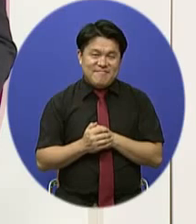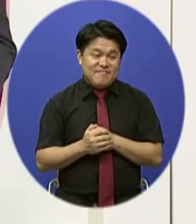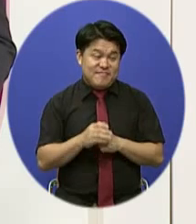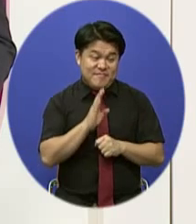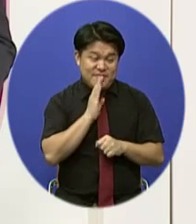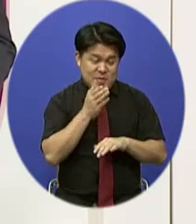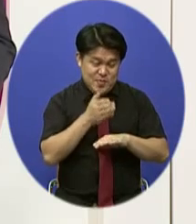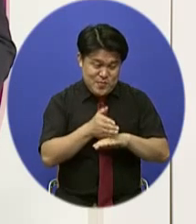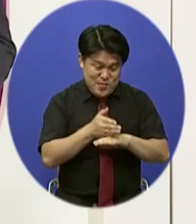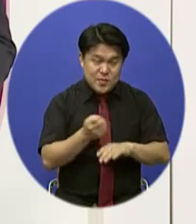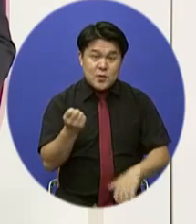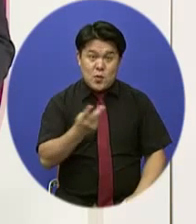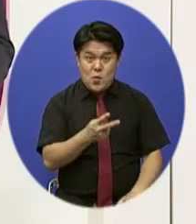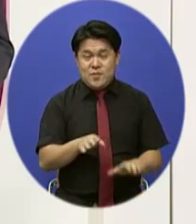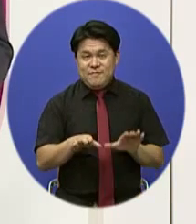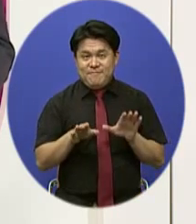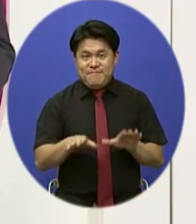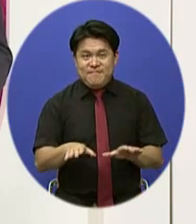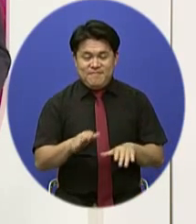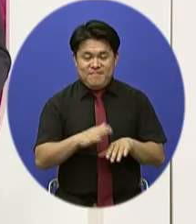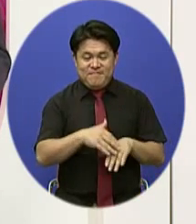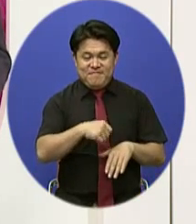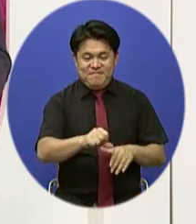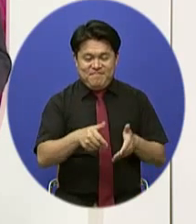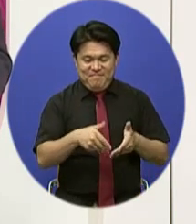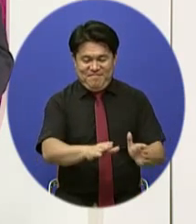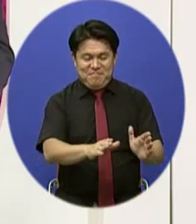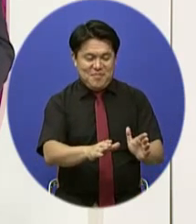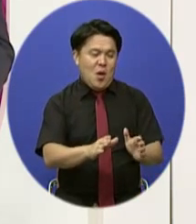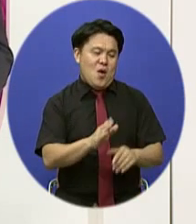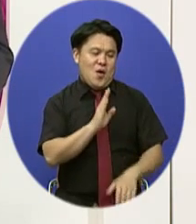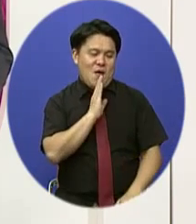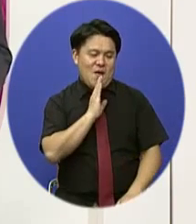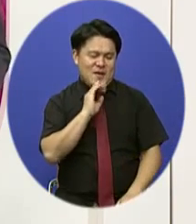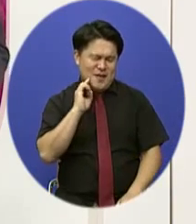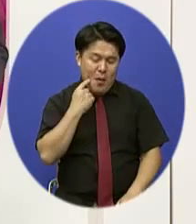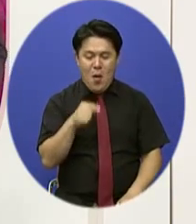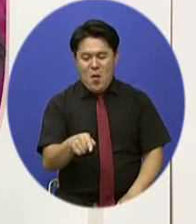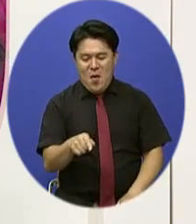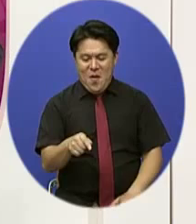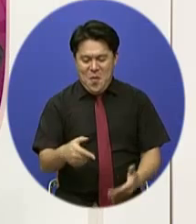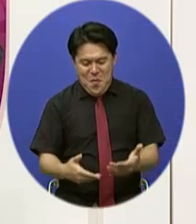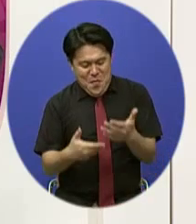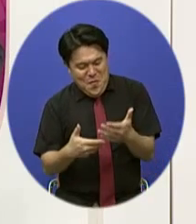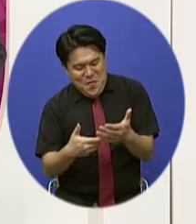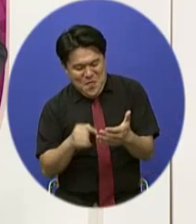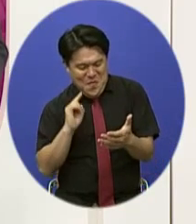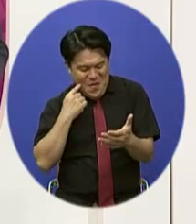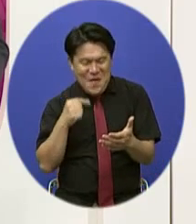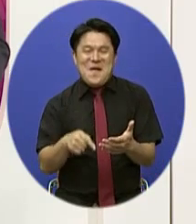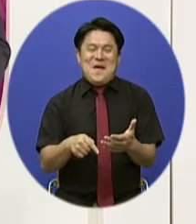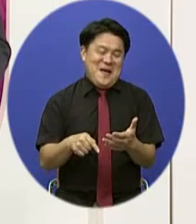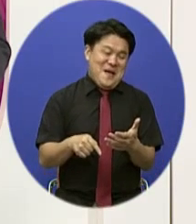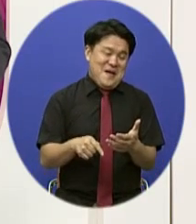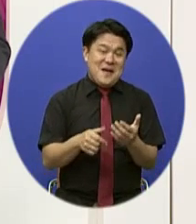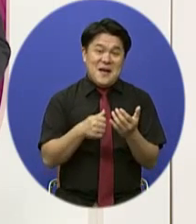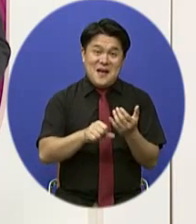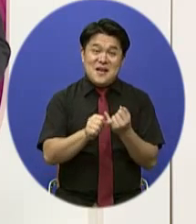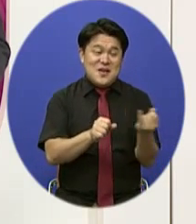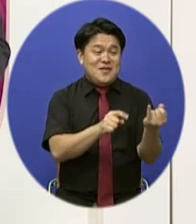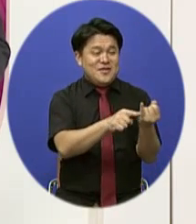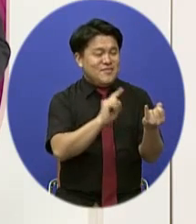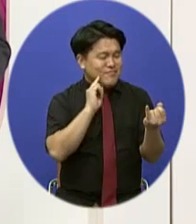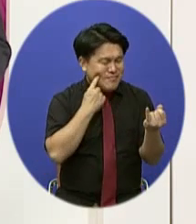너무 고마웠고 지금 손주 나갔고 너무 너무 이쁜 손주를 낳아줘서 우리 며느리도